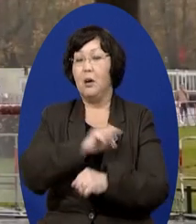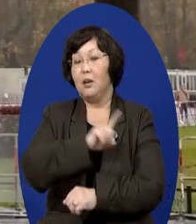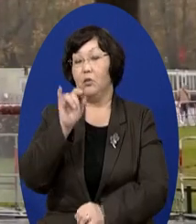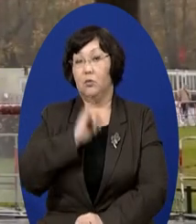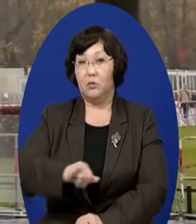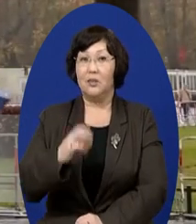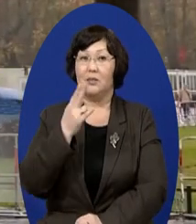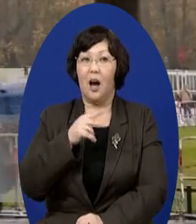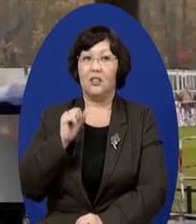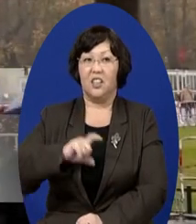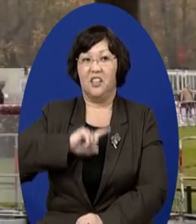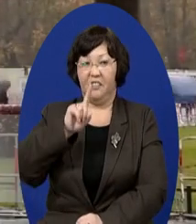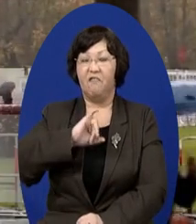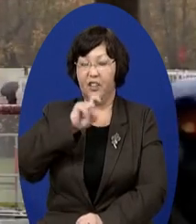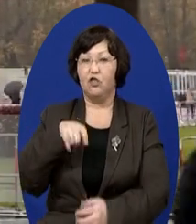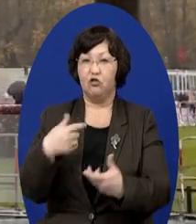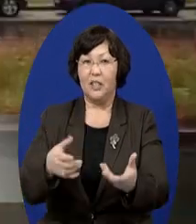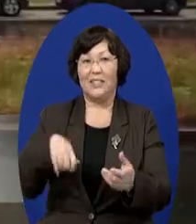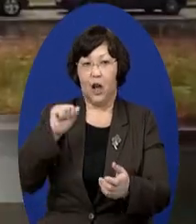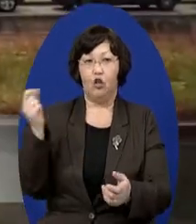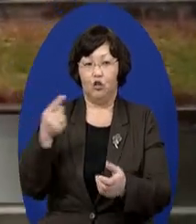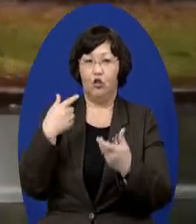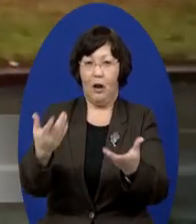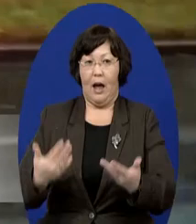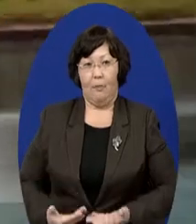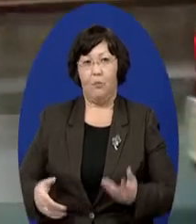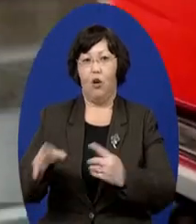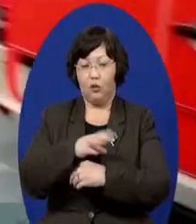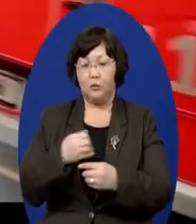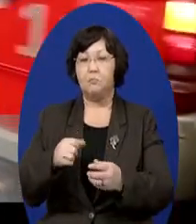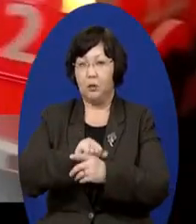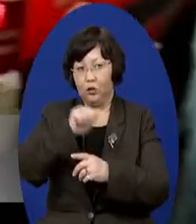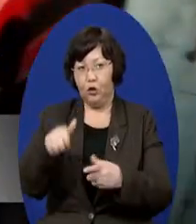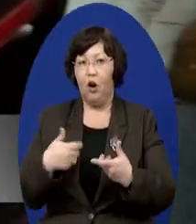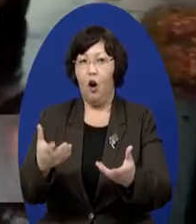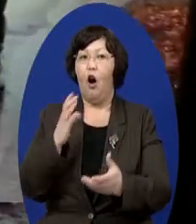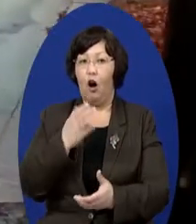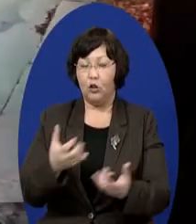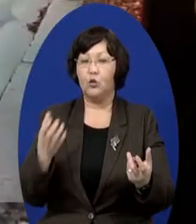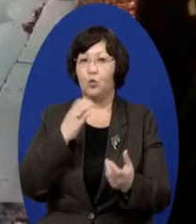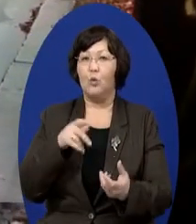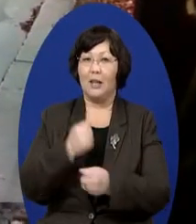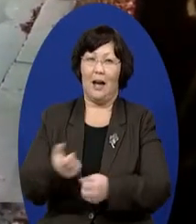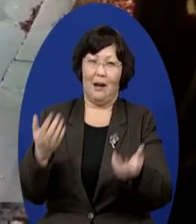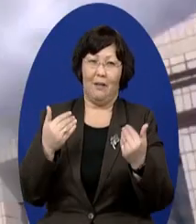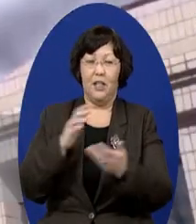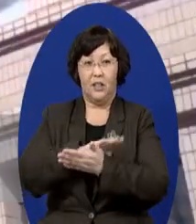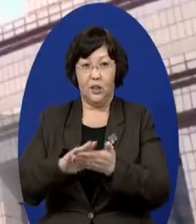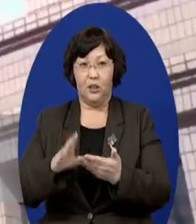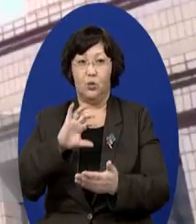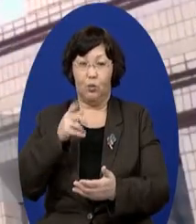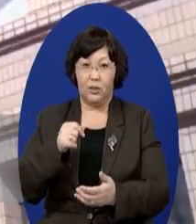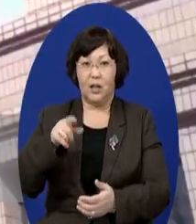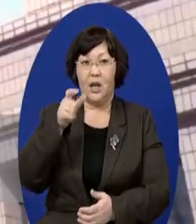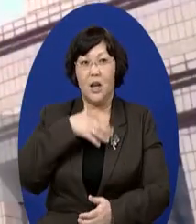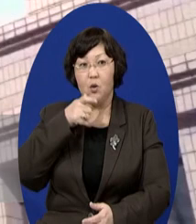цагаачлалын виз олгох, өндөр цалин амлах, амьдрах тогтоо орчинтойгоор олон совилогчийг ирүүлж байгаа нь шин совилогч эрүүл мэндийн ажилчдыг сургах